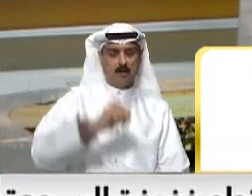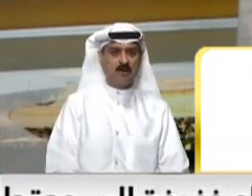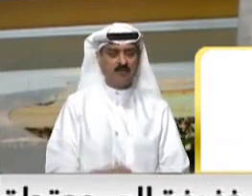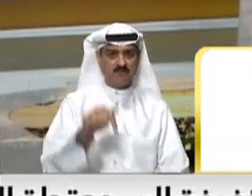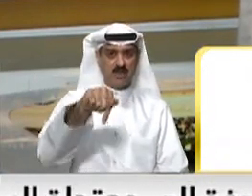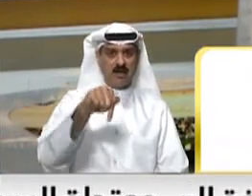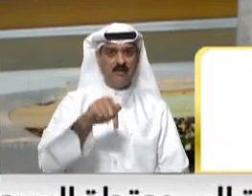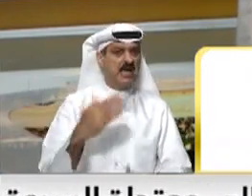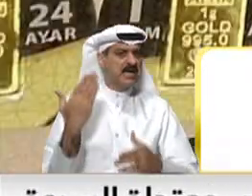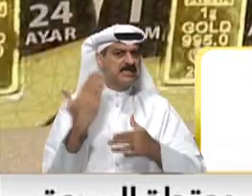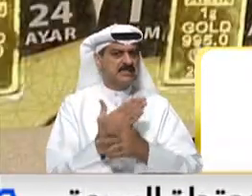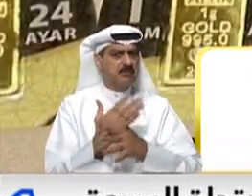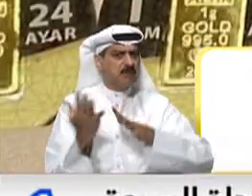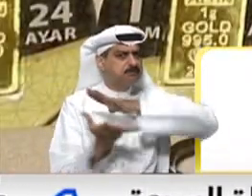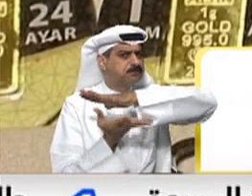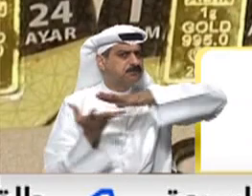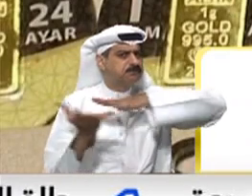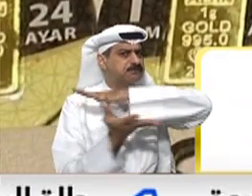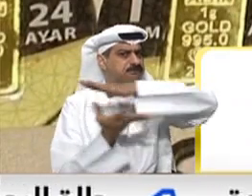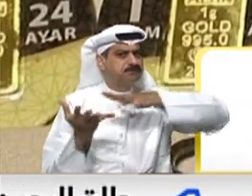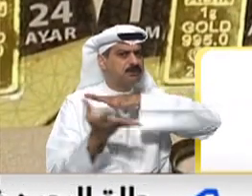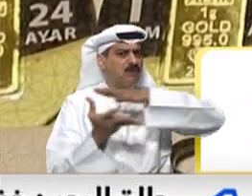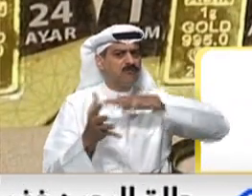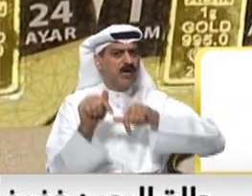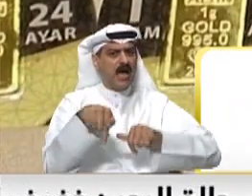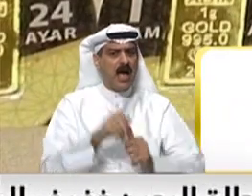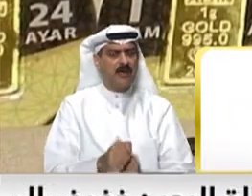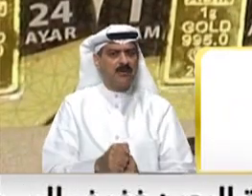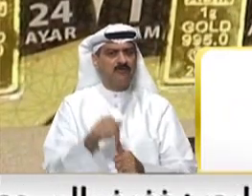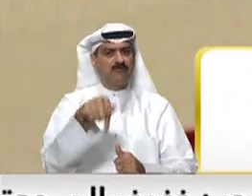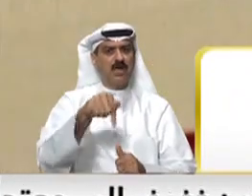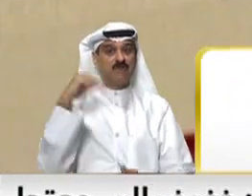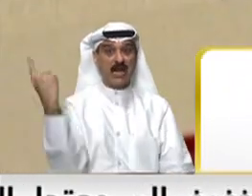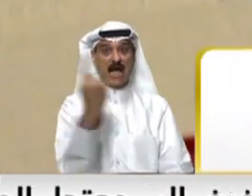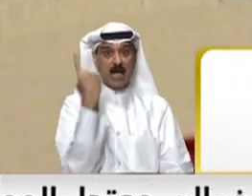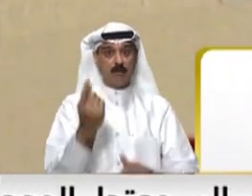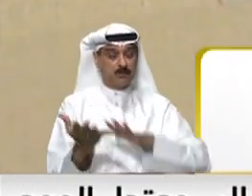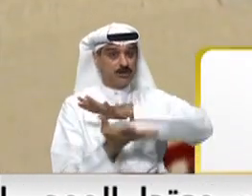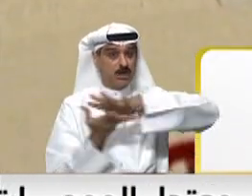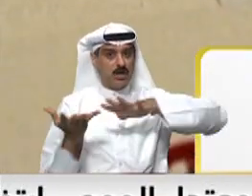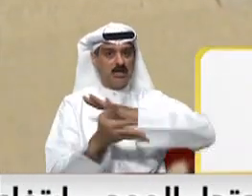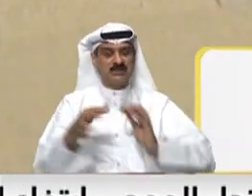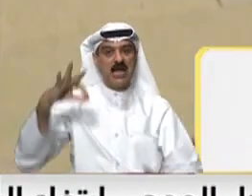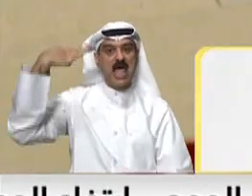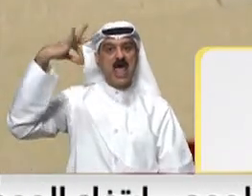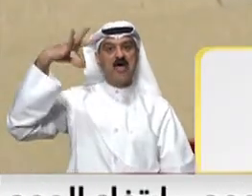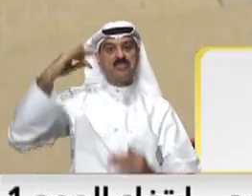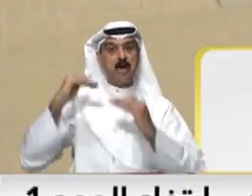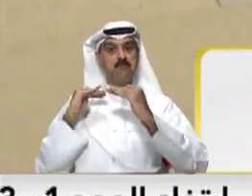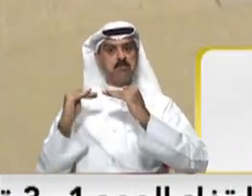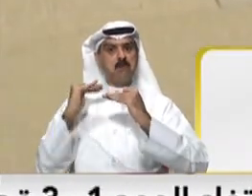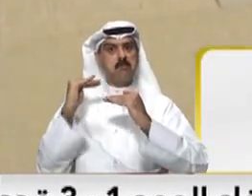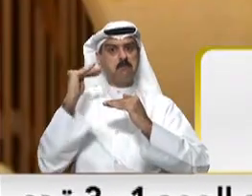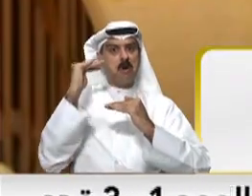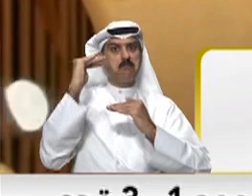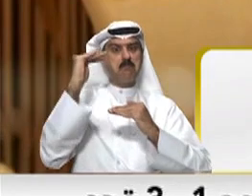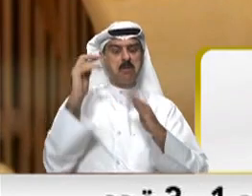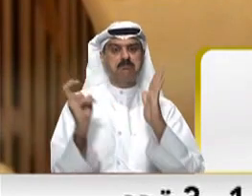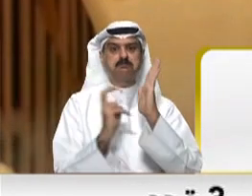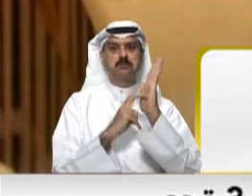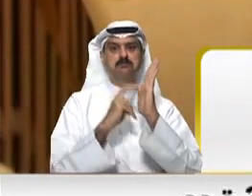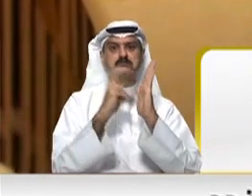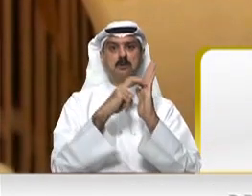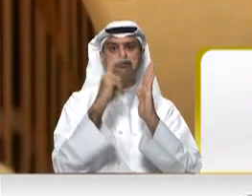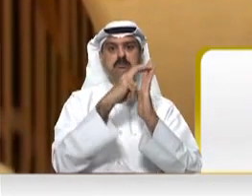اواخر جلسه يوم الجمعه الماضي قبل ان يصحح السعر اثر عمليات جني ارباح سريعه ليستقر عند